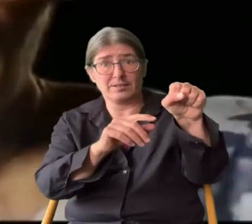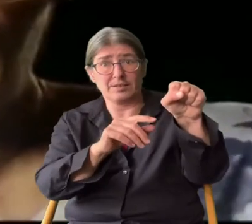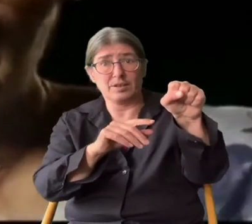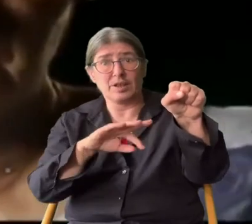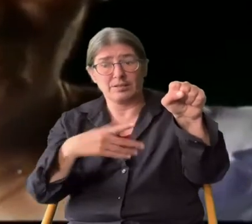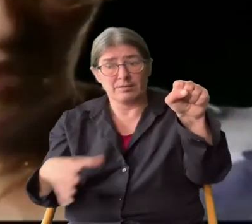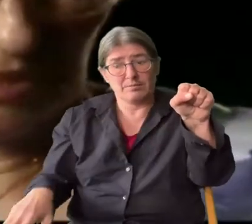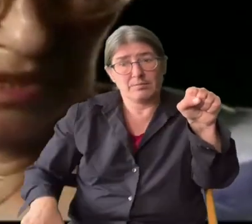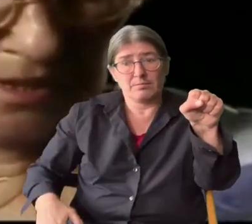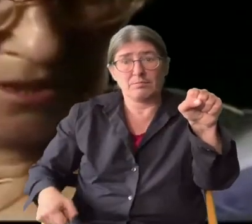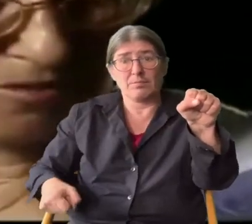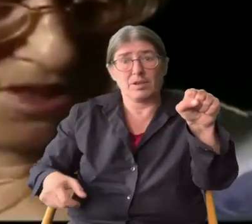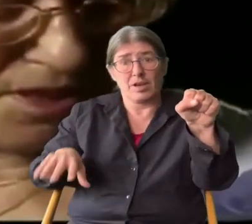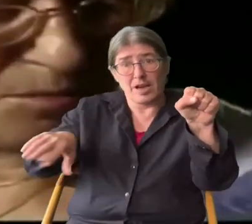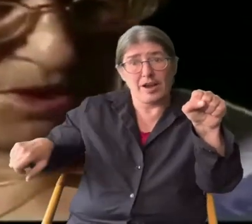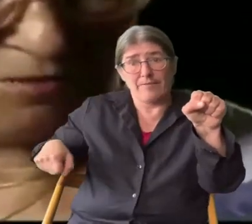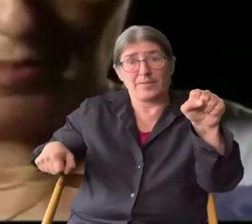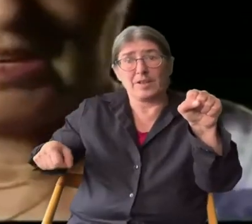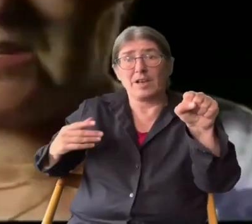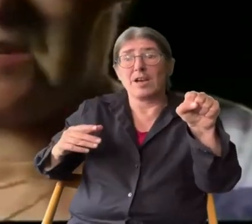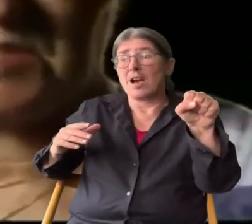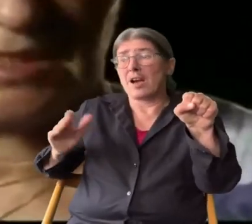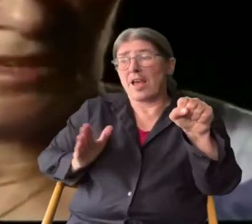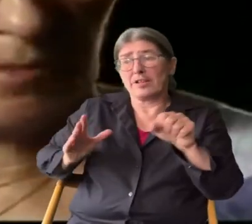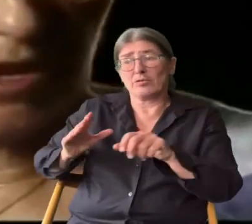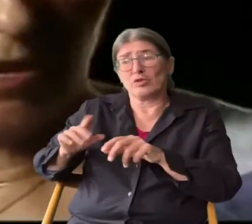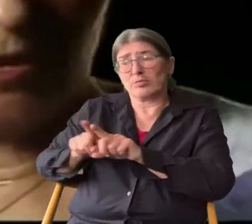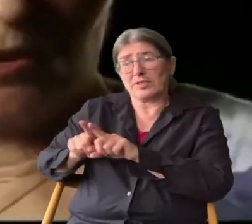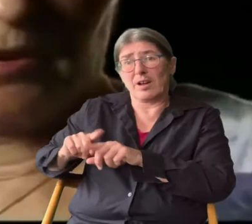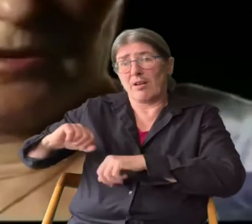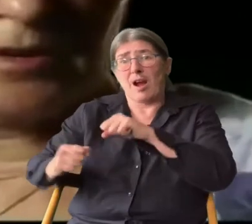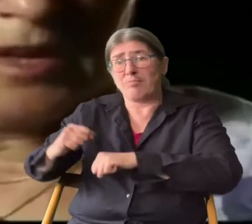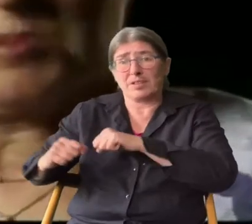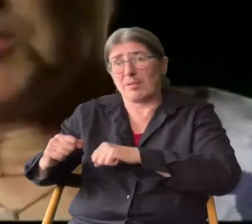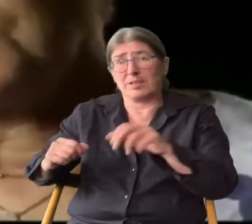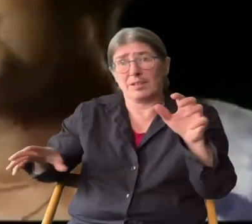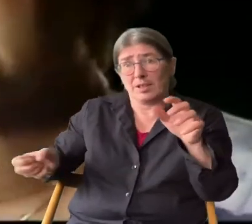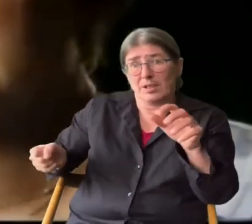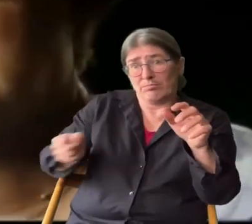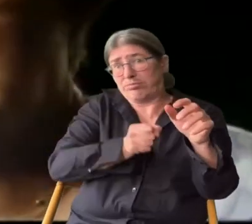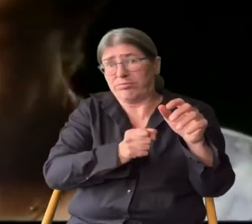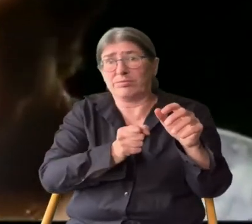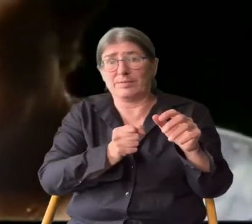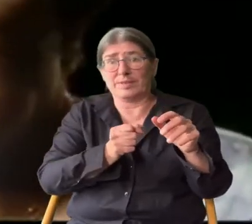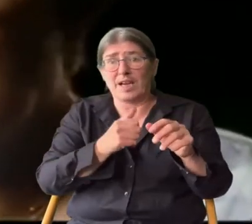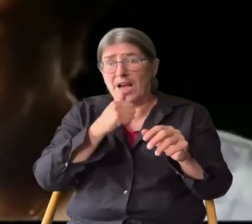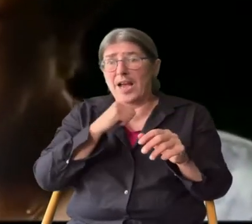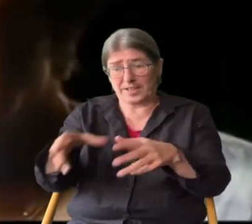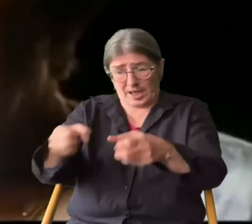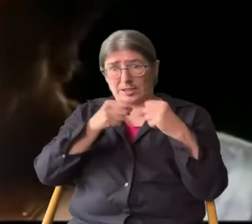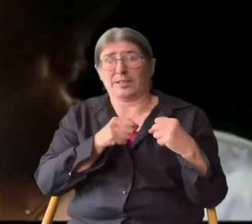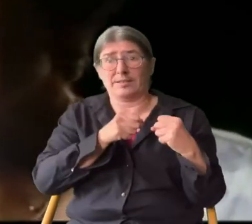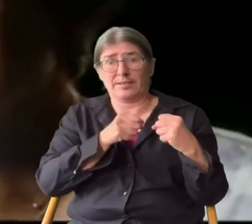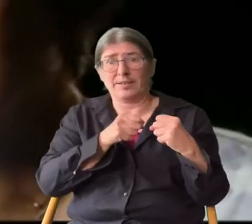Hand rübergegriffen, weil meine kleinen Geschwister an Mutter vorbeigekrabbelt kamen. Und da habe ich dann rübergerissen auf die